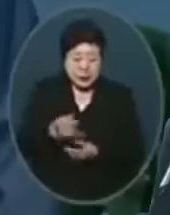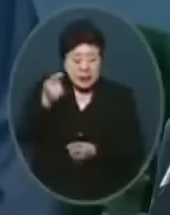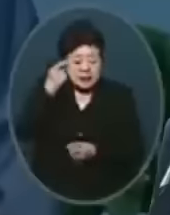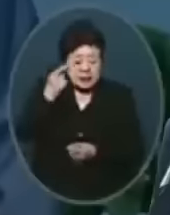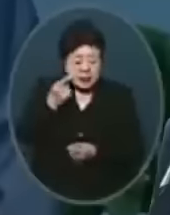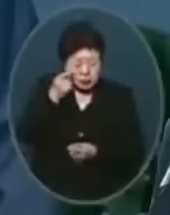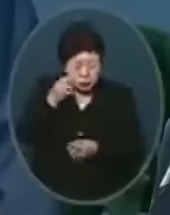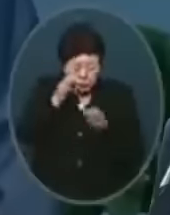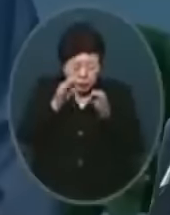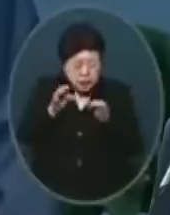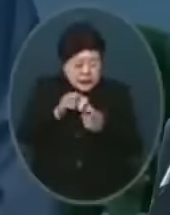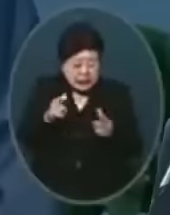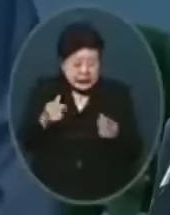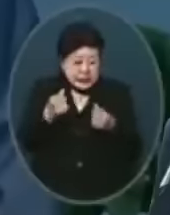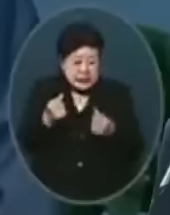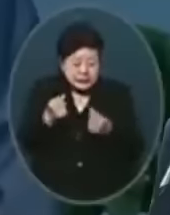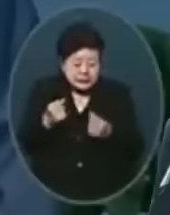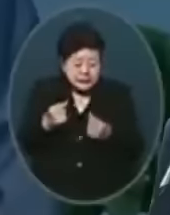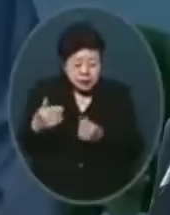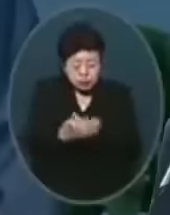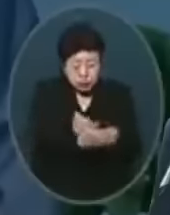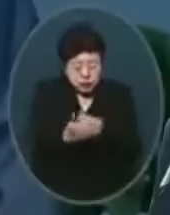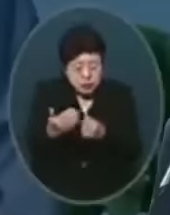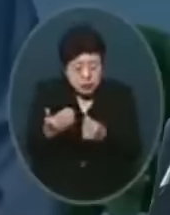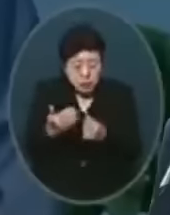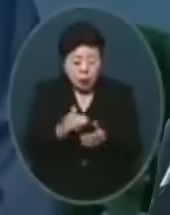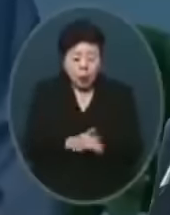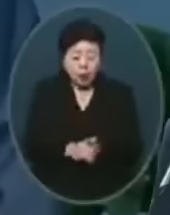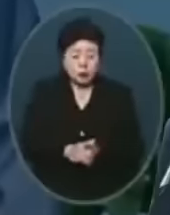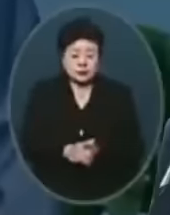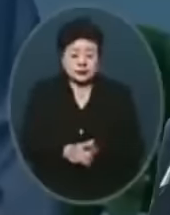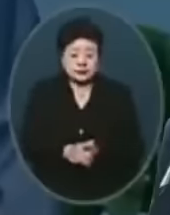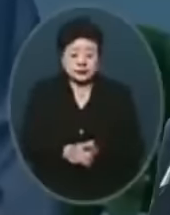생각은 눈에 안 보이는 힘이 둘러진치고